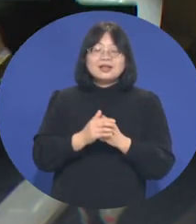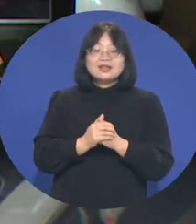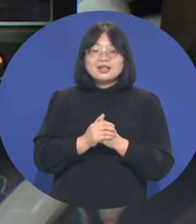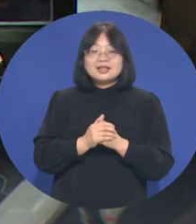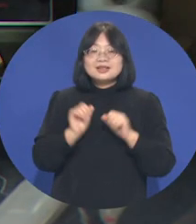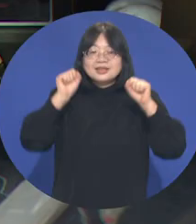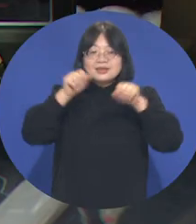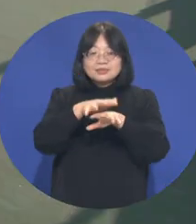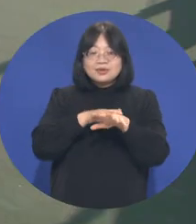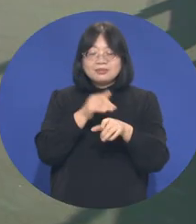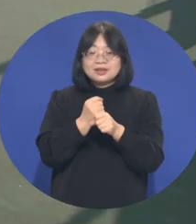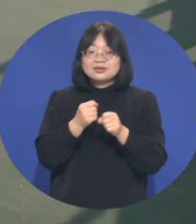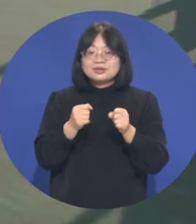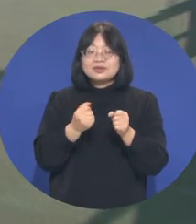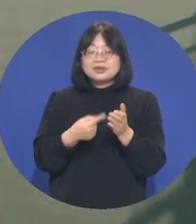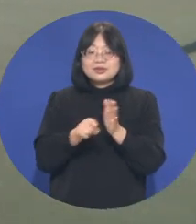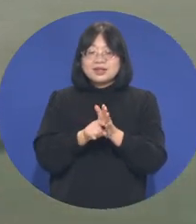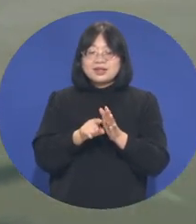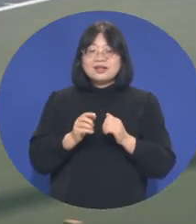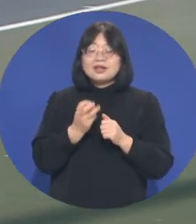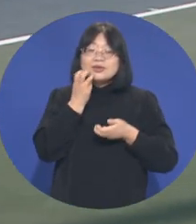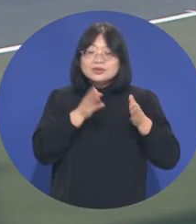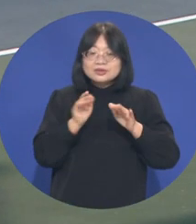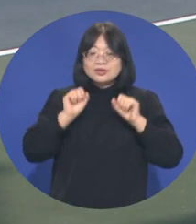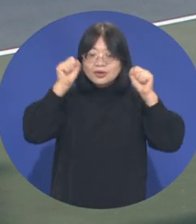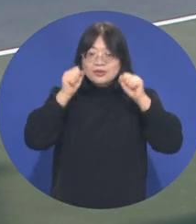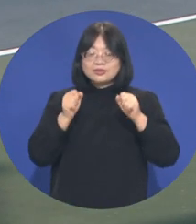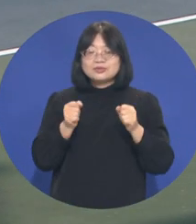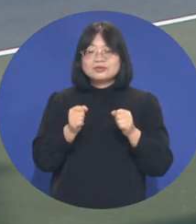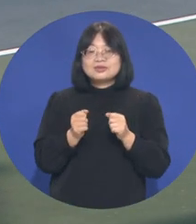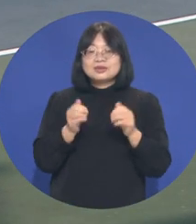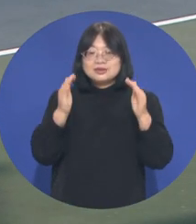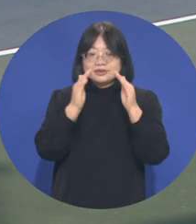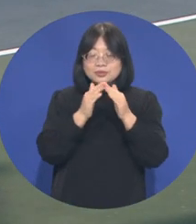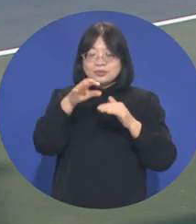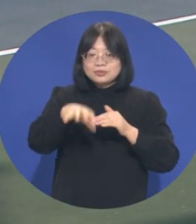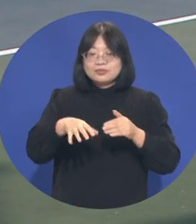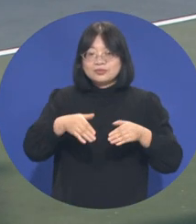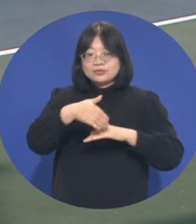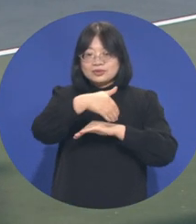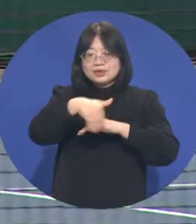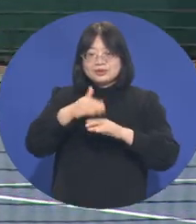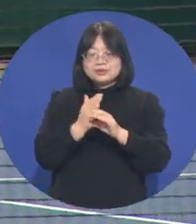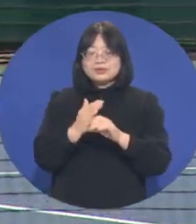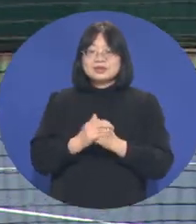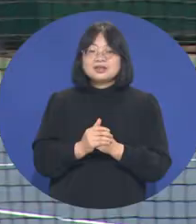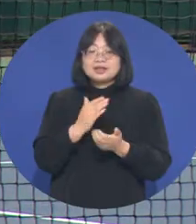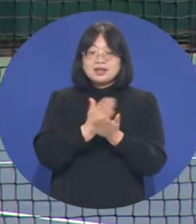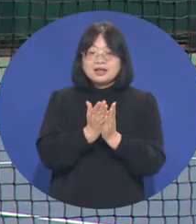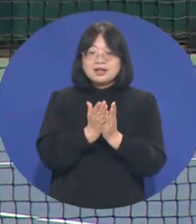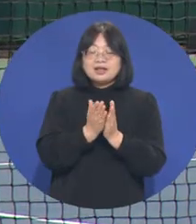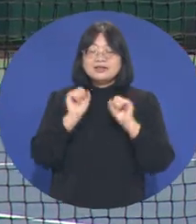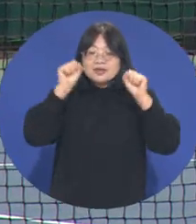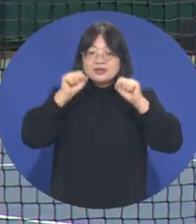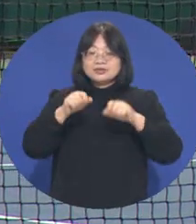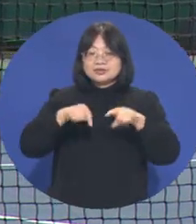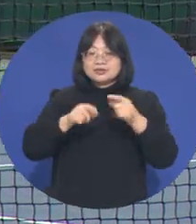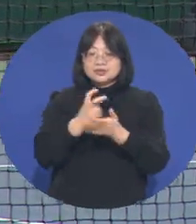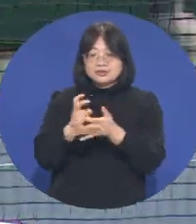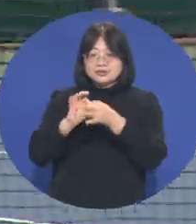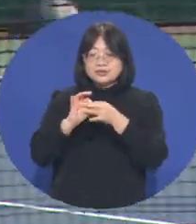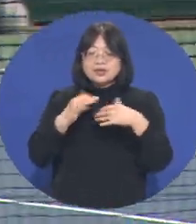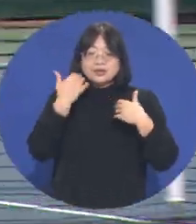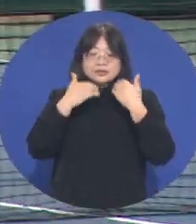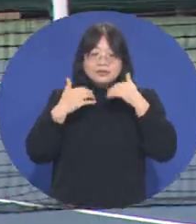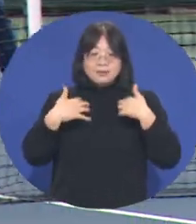위해 경기도 선수촌 건립도 추진하고 있습니다. 이 같은 경기도 체육 분야의 다양한 정책들을 통해